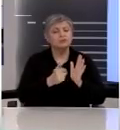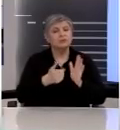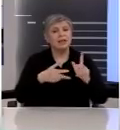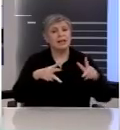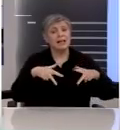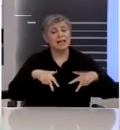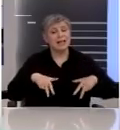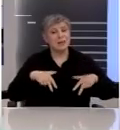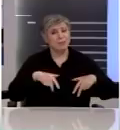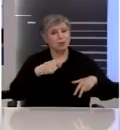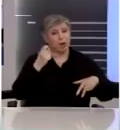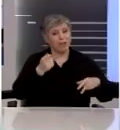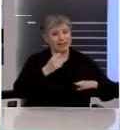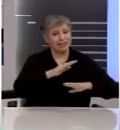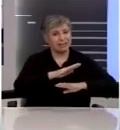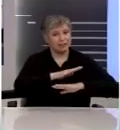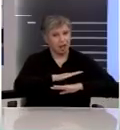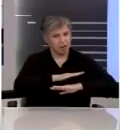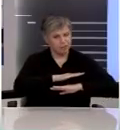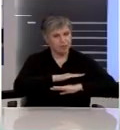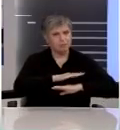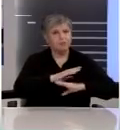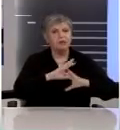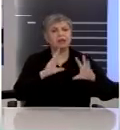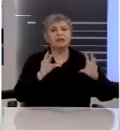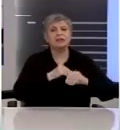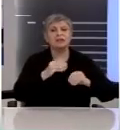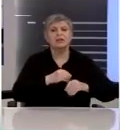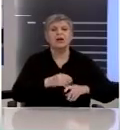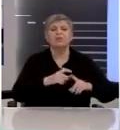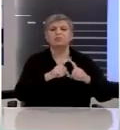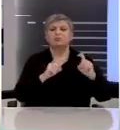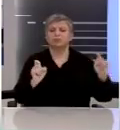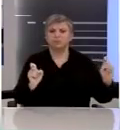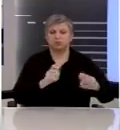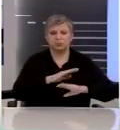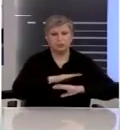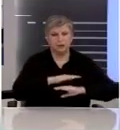Υπουργείου Εθνικής Άμυνας Γενικής Διεύθυνσης Αμυντικών Εξοπλισμών και Επενδύσεων,